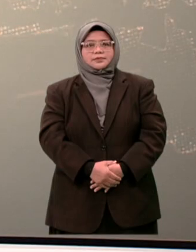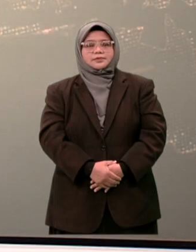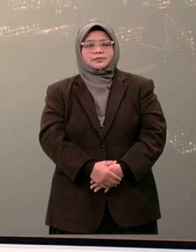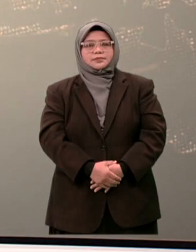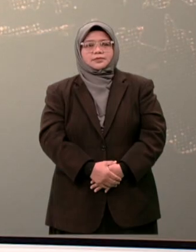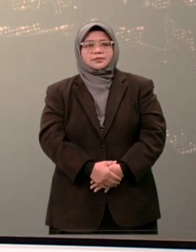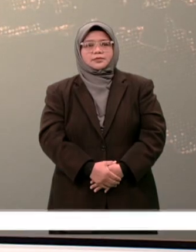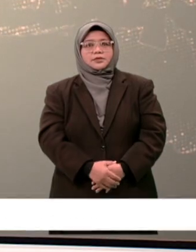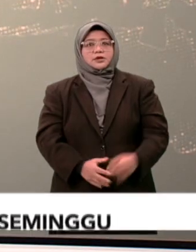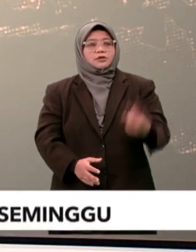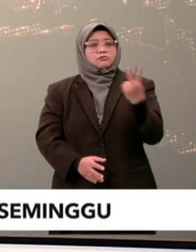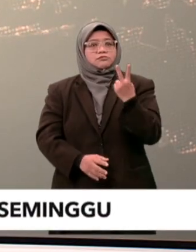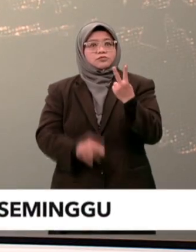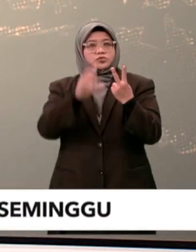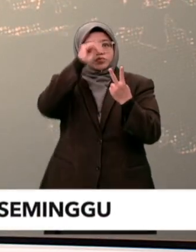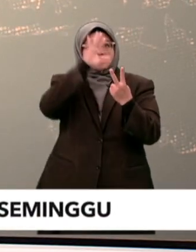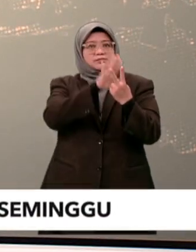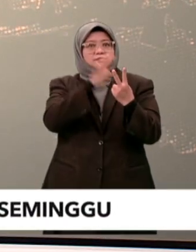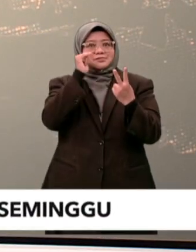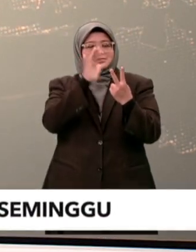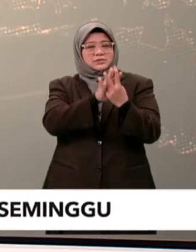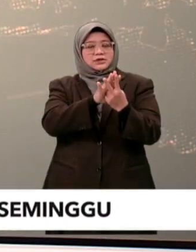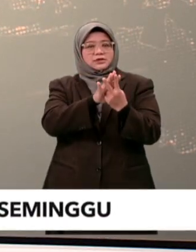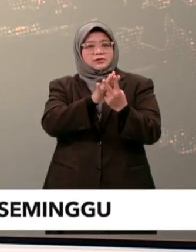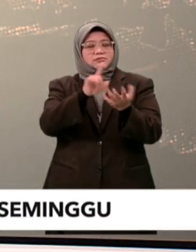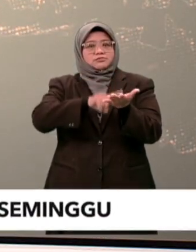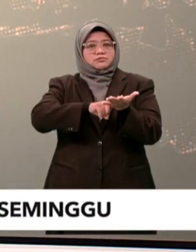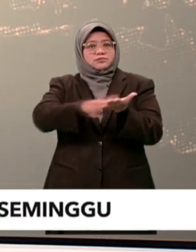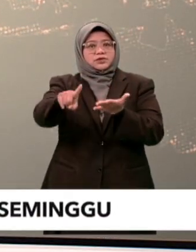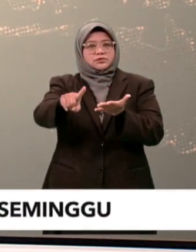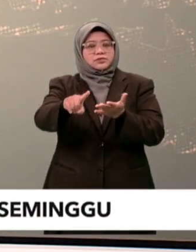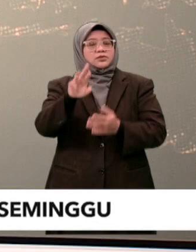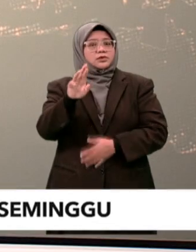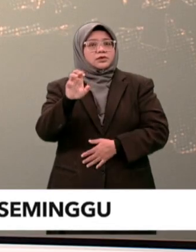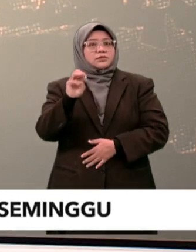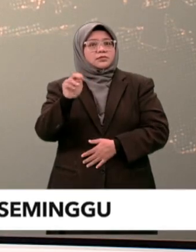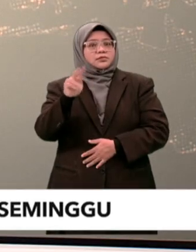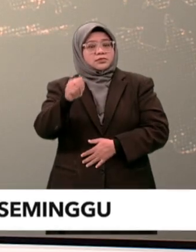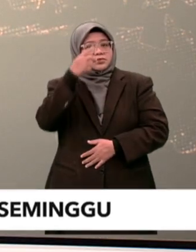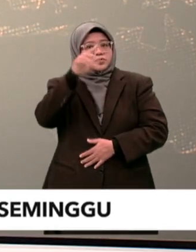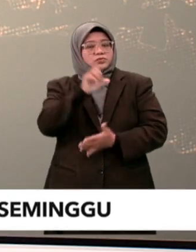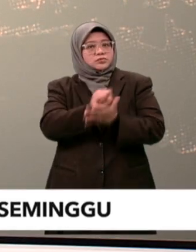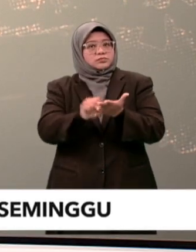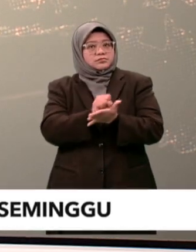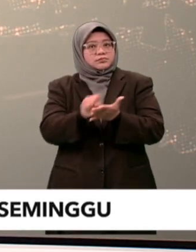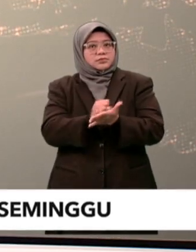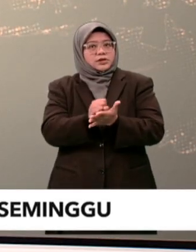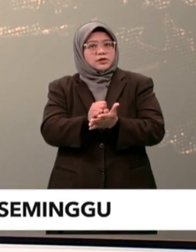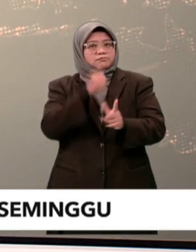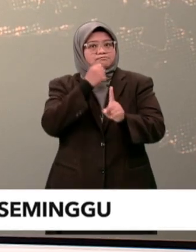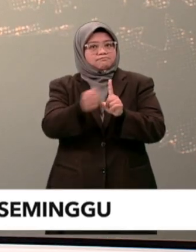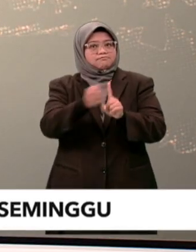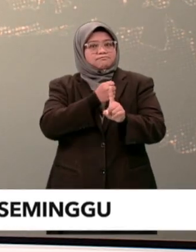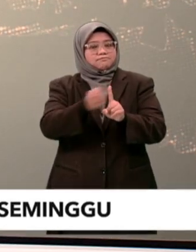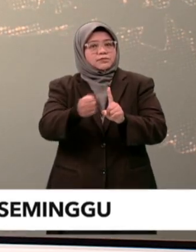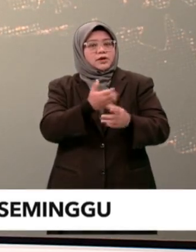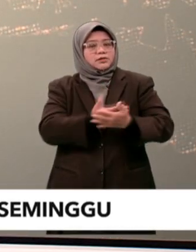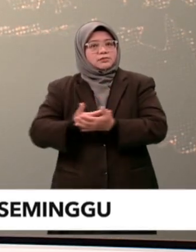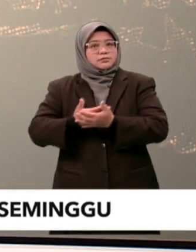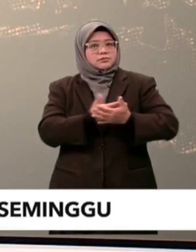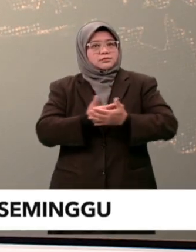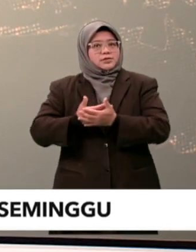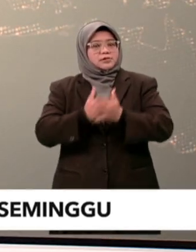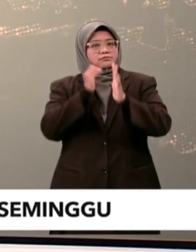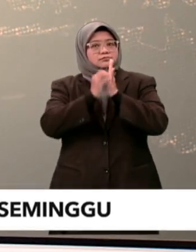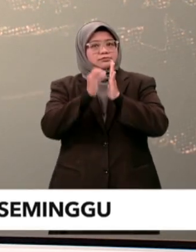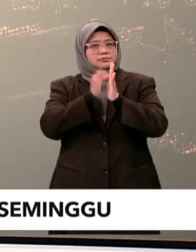sepasang suami istri direman seminggu bagi membantu Syekh Satan kerani disaki menderie 2 anak saudara mereka